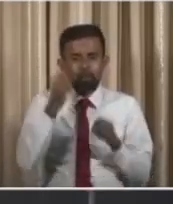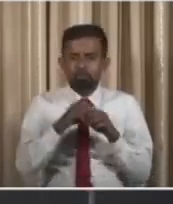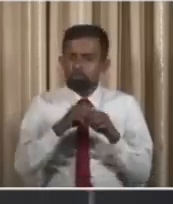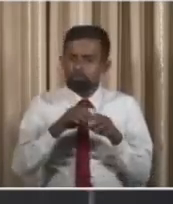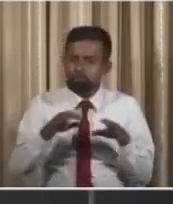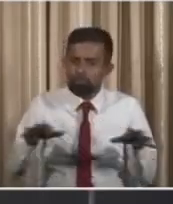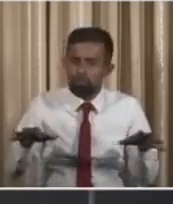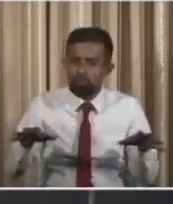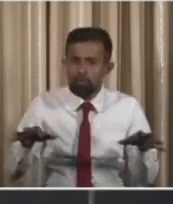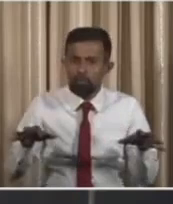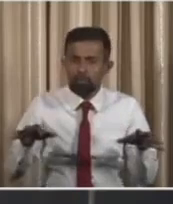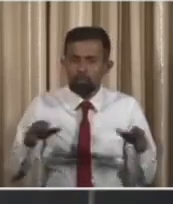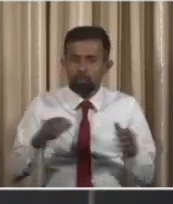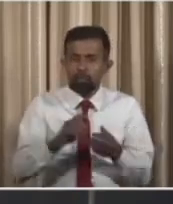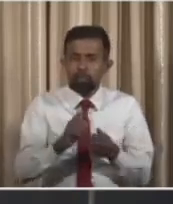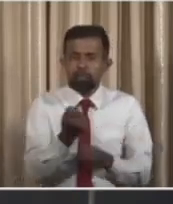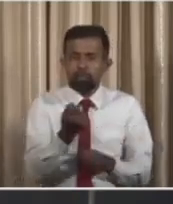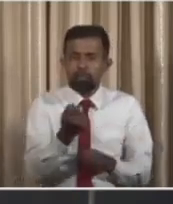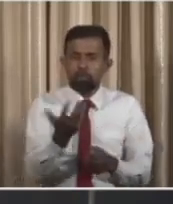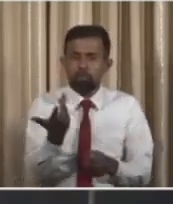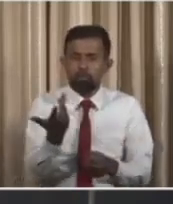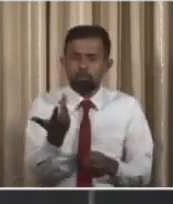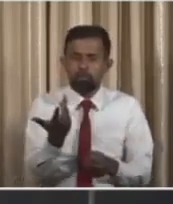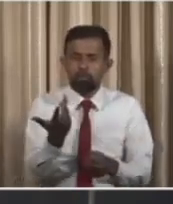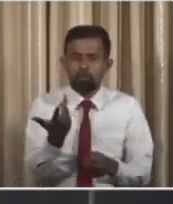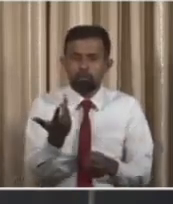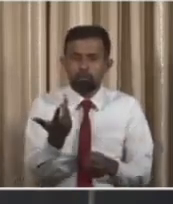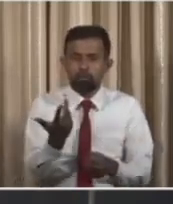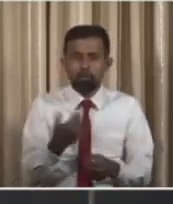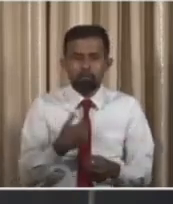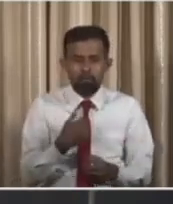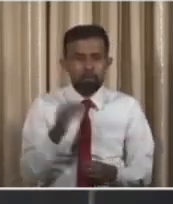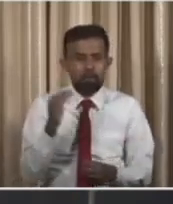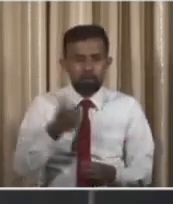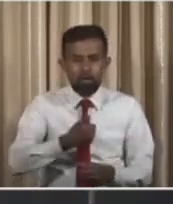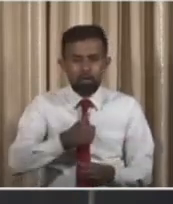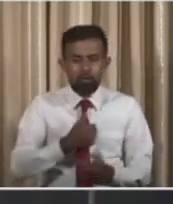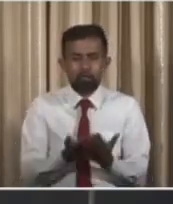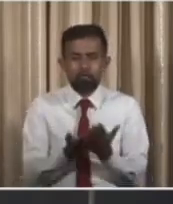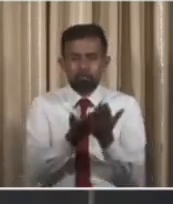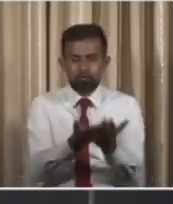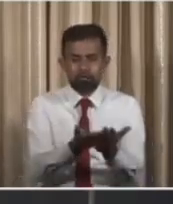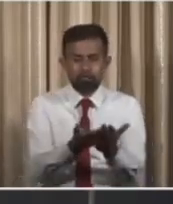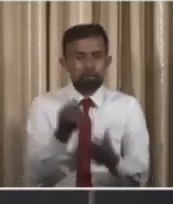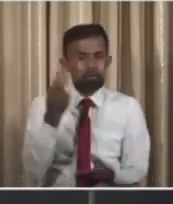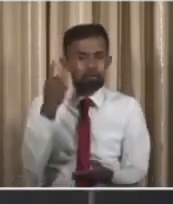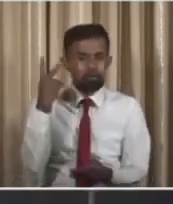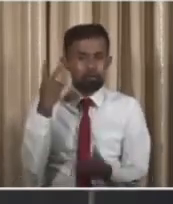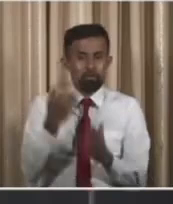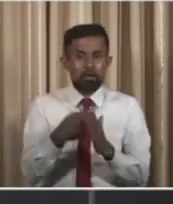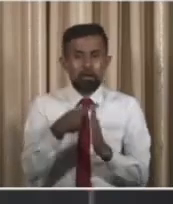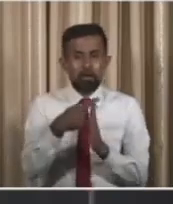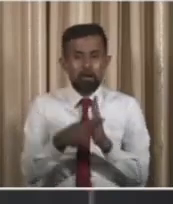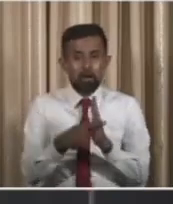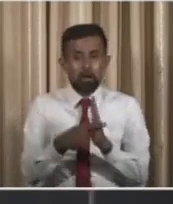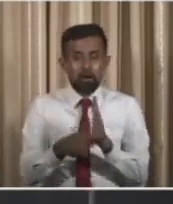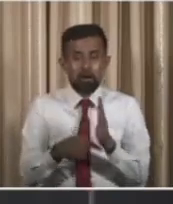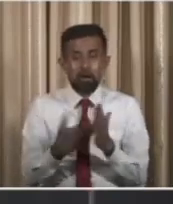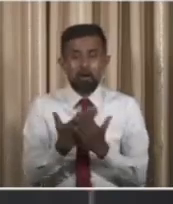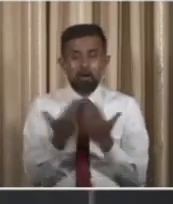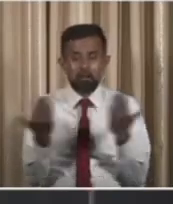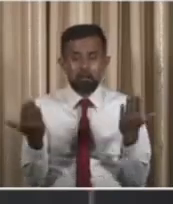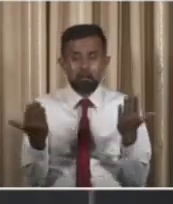sabab itu tu mea. Me salli naya kia la. Mama kiamat ini sabah katakan na, me iya perihal Lanka di perti bicara